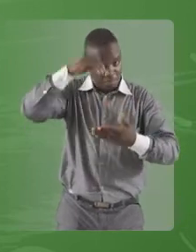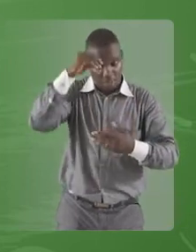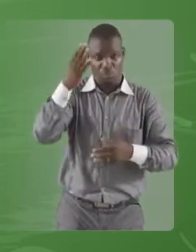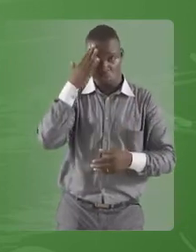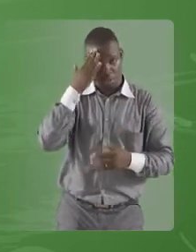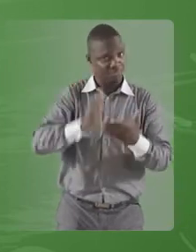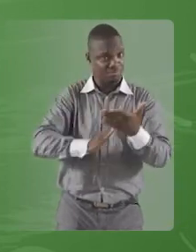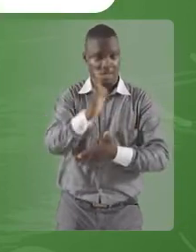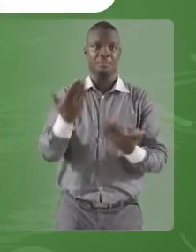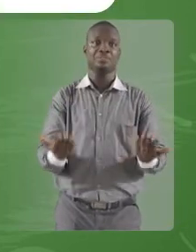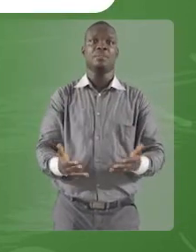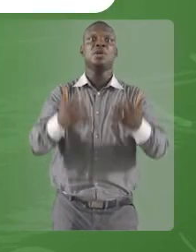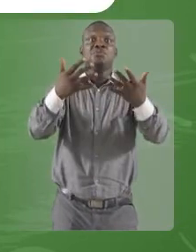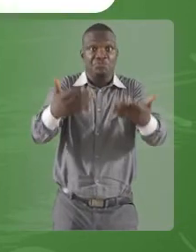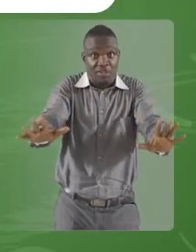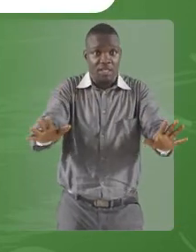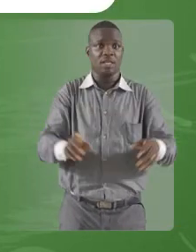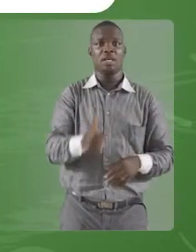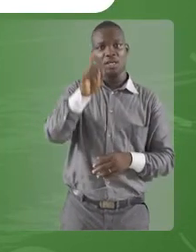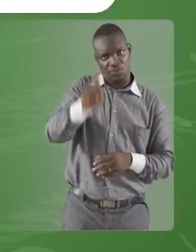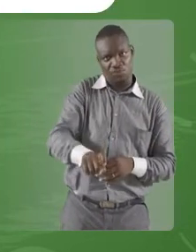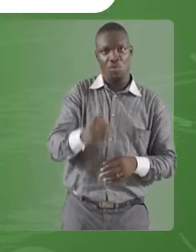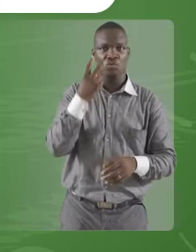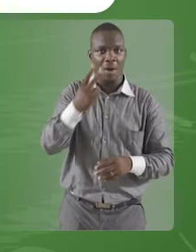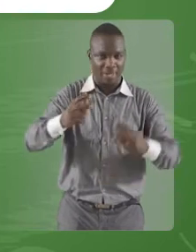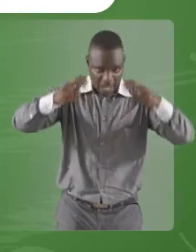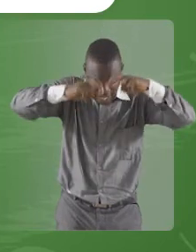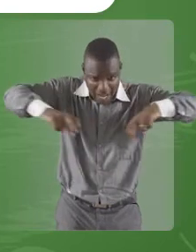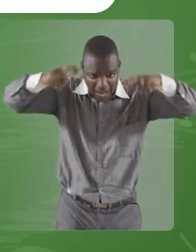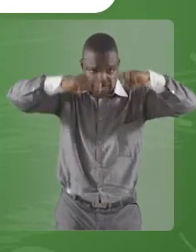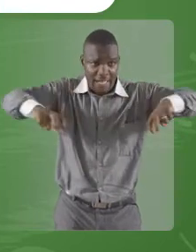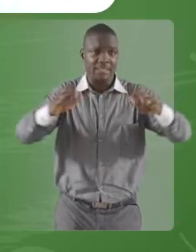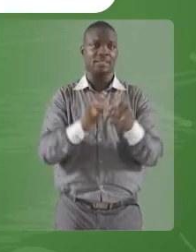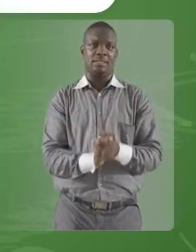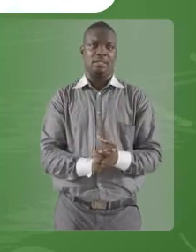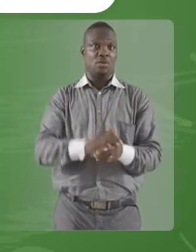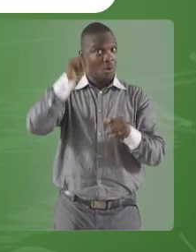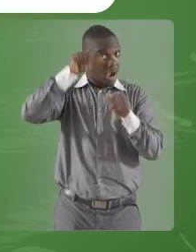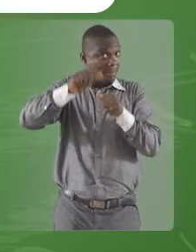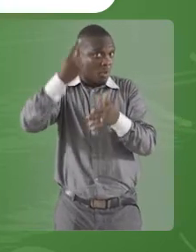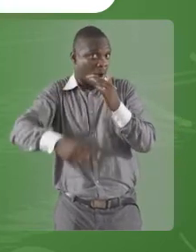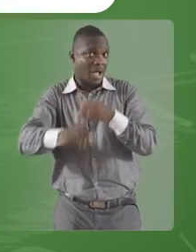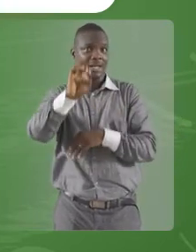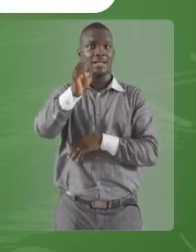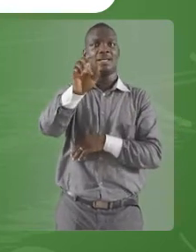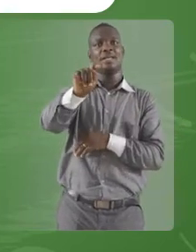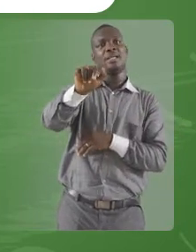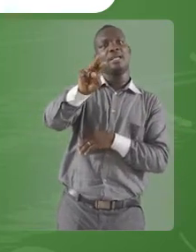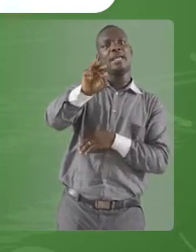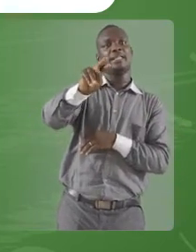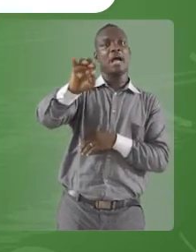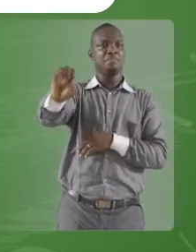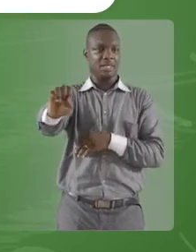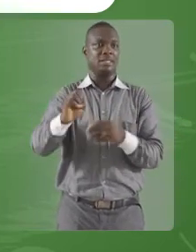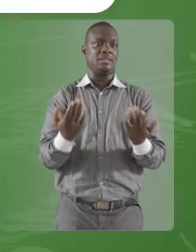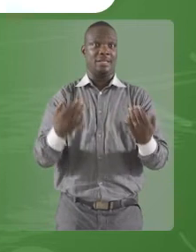nous passons à l'analyse. Mais bien avant, de quoi est composée l'étamine? En rappel, l'étamine est composée de filets